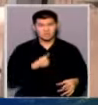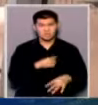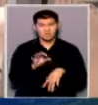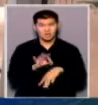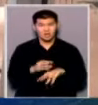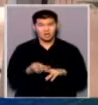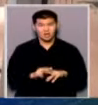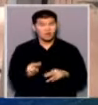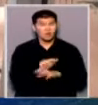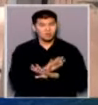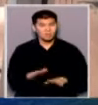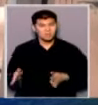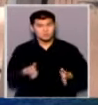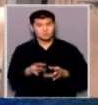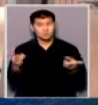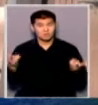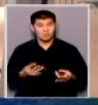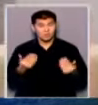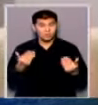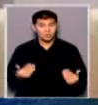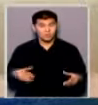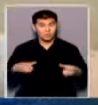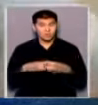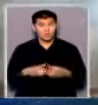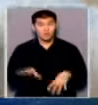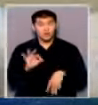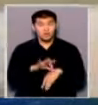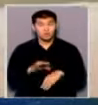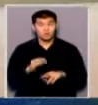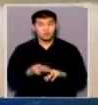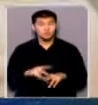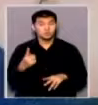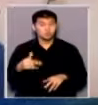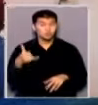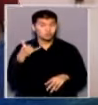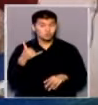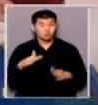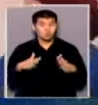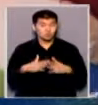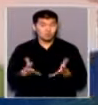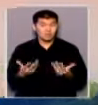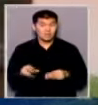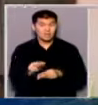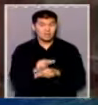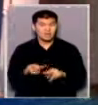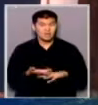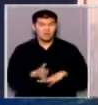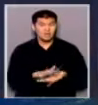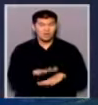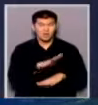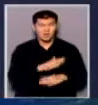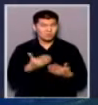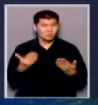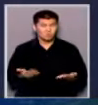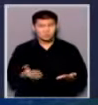еміз дегенше ауырмайтын жол ізде дегеннің бүгінгі тоғы тері ауыра қалсаң 103-ке хабарлас. Үйден алған емнің арты ауыр жағдайға